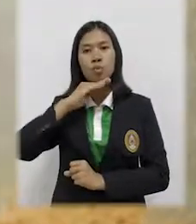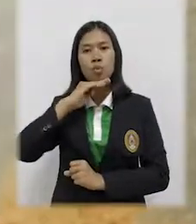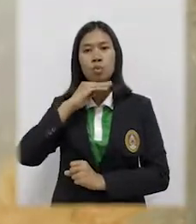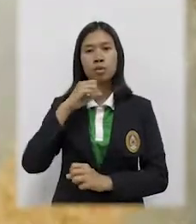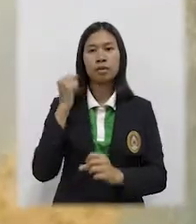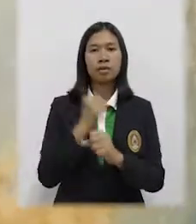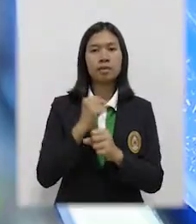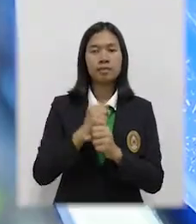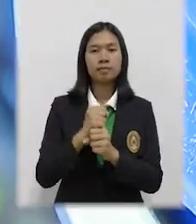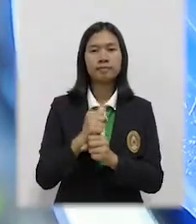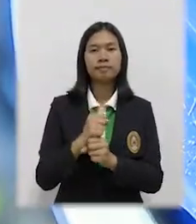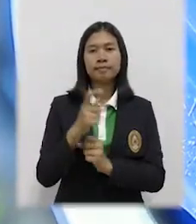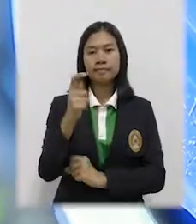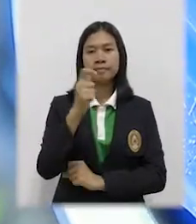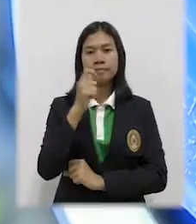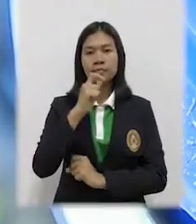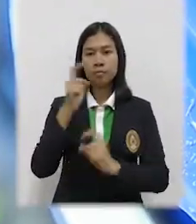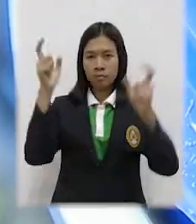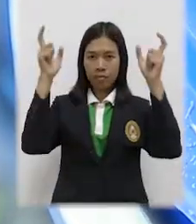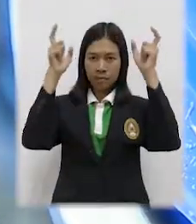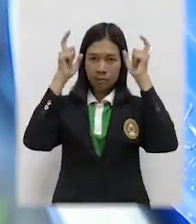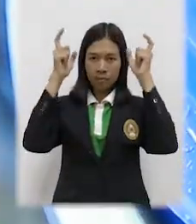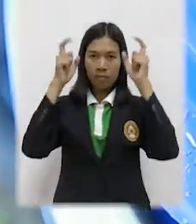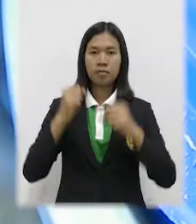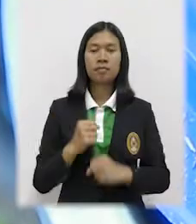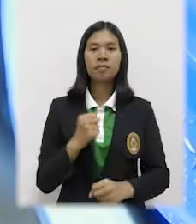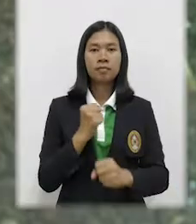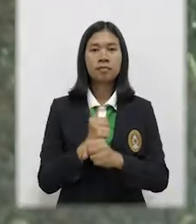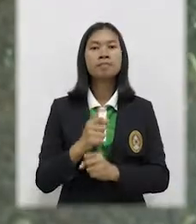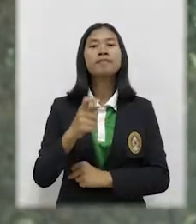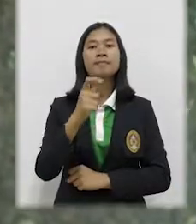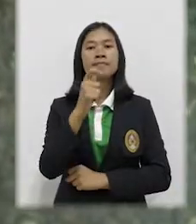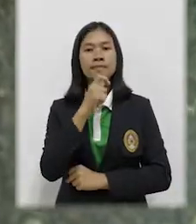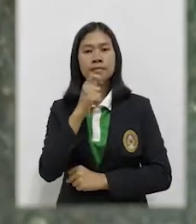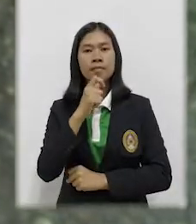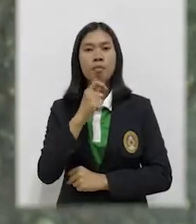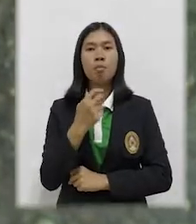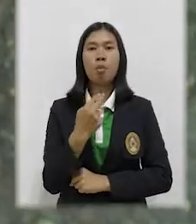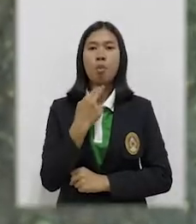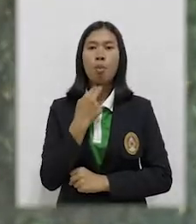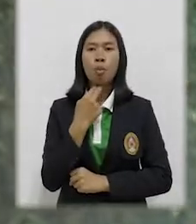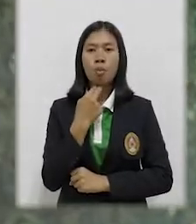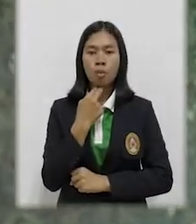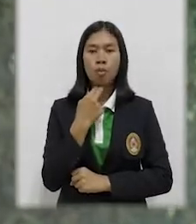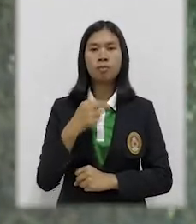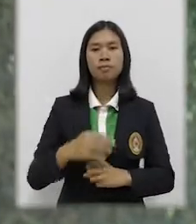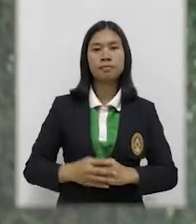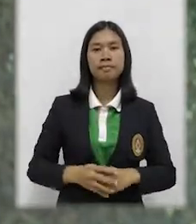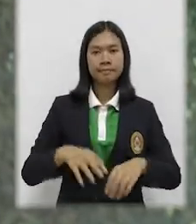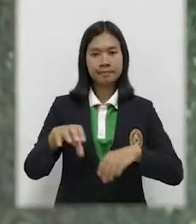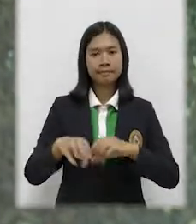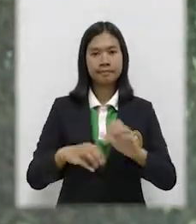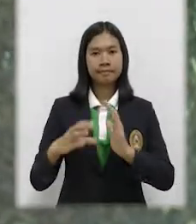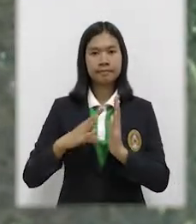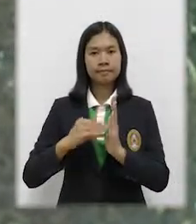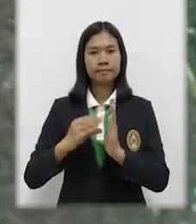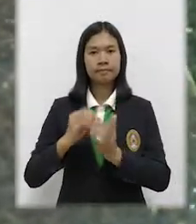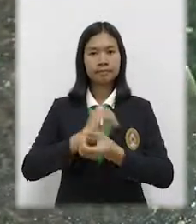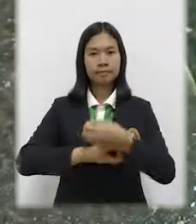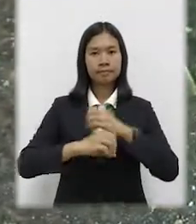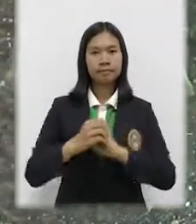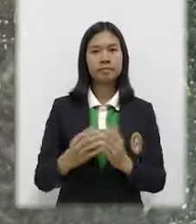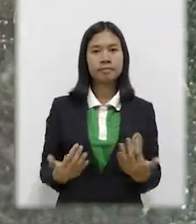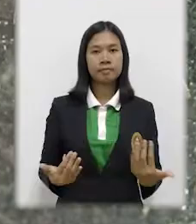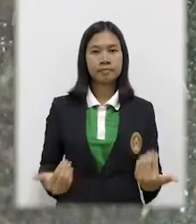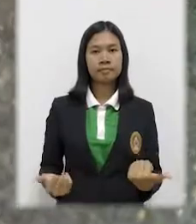หารสุกรการผลิตอาหารโคเนื้อและโคนมและการผลิตอาหารสัตว์น้ำปลาและกบนาในการจัดการ